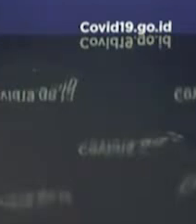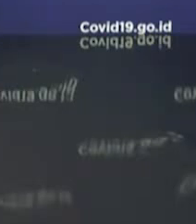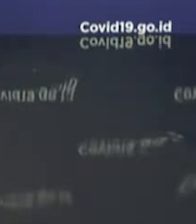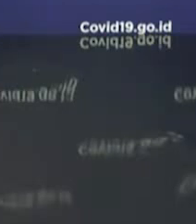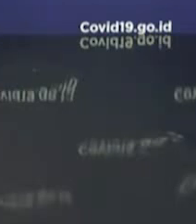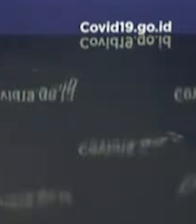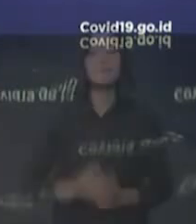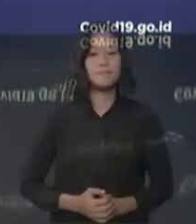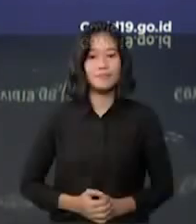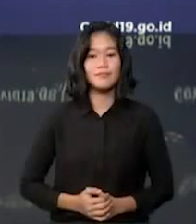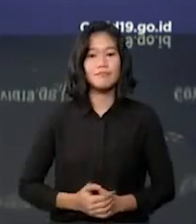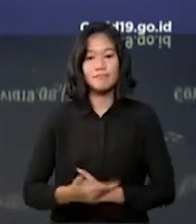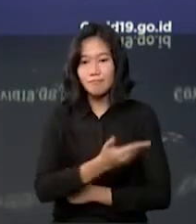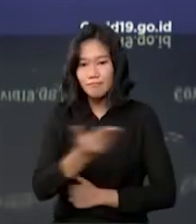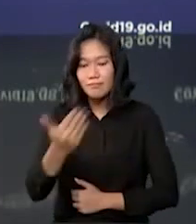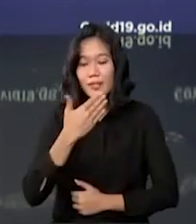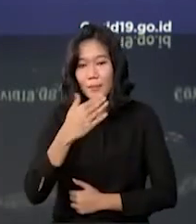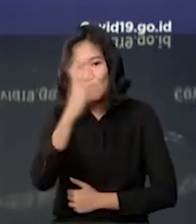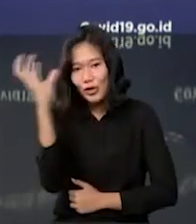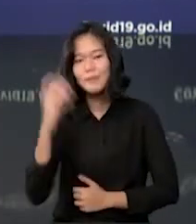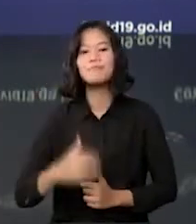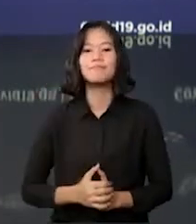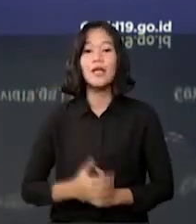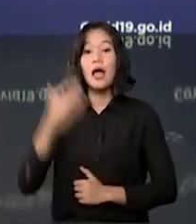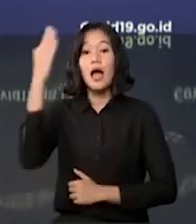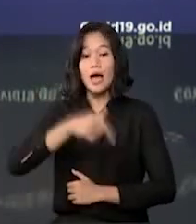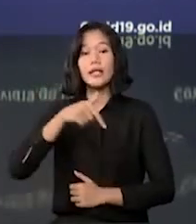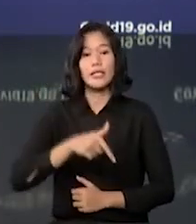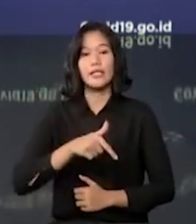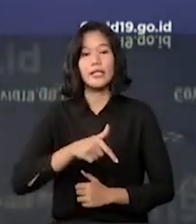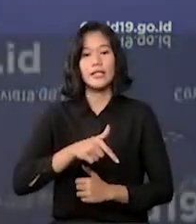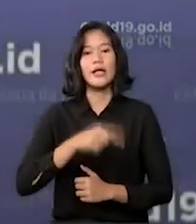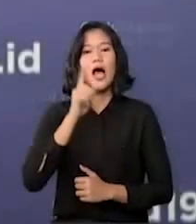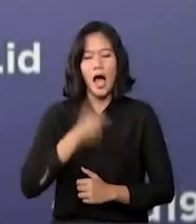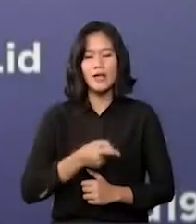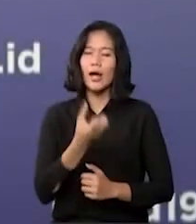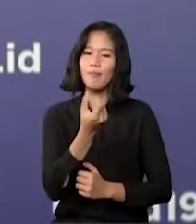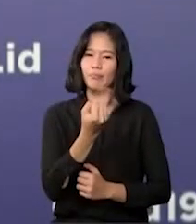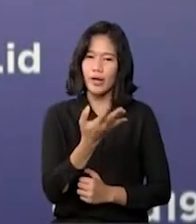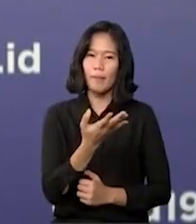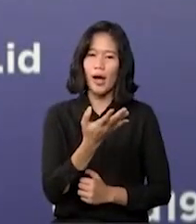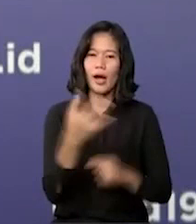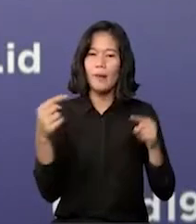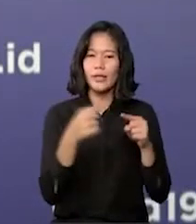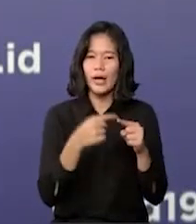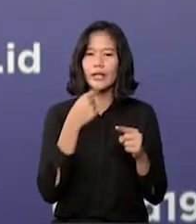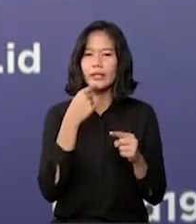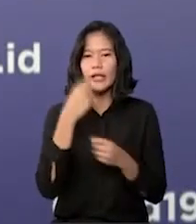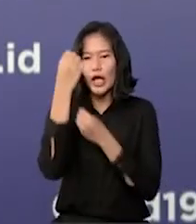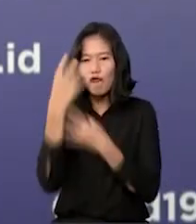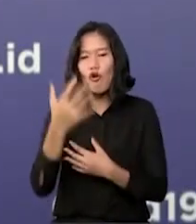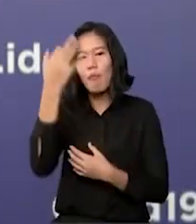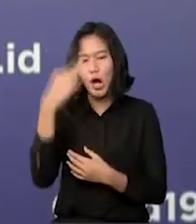Terima kasih Dr. Reza. Saudara-saudara selamat sore. Hari ini kami akan melakukan beberapa hal terkait dengan update.